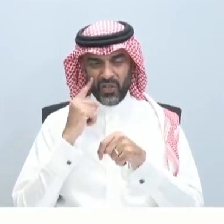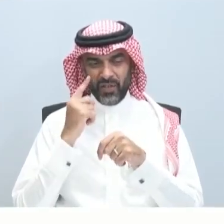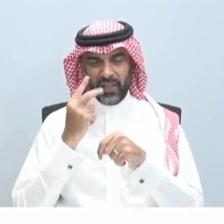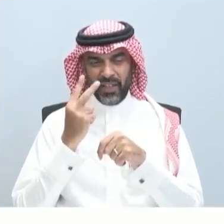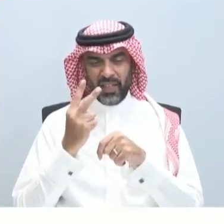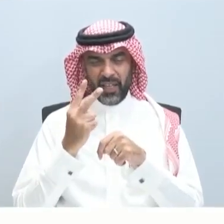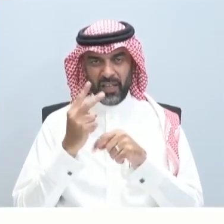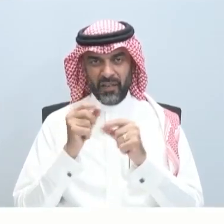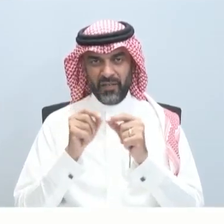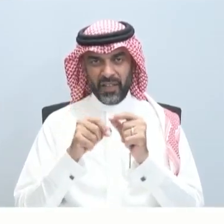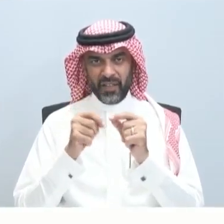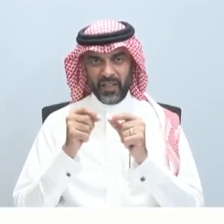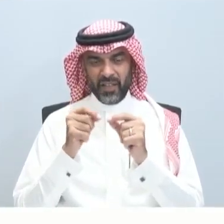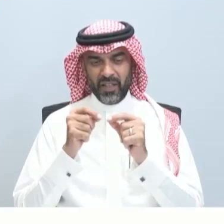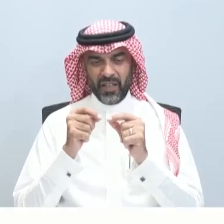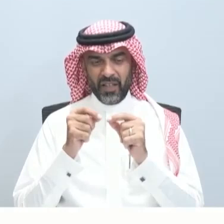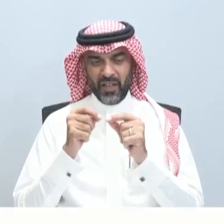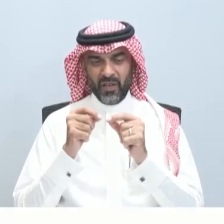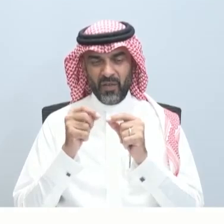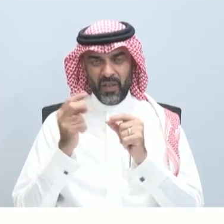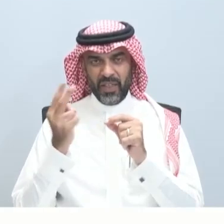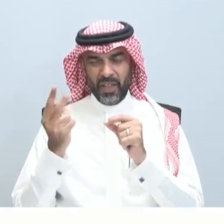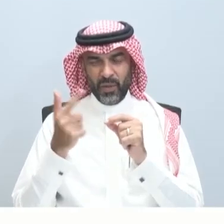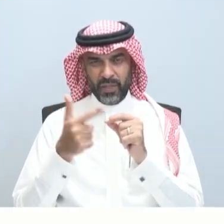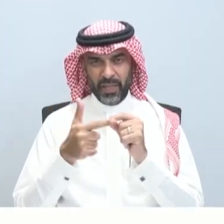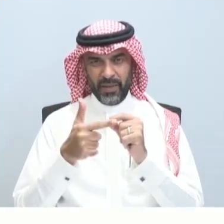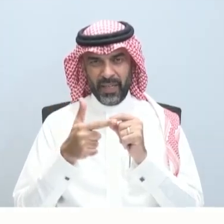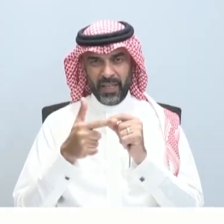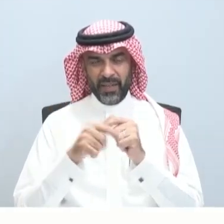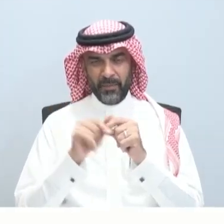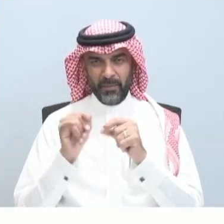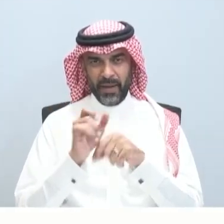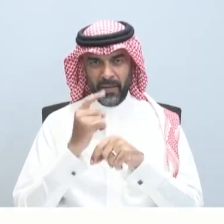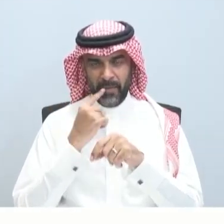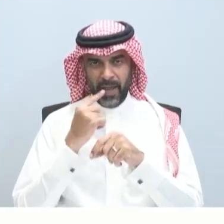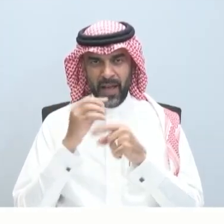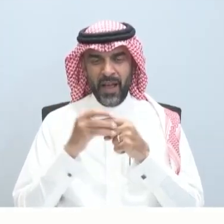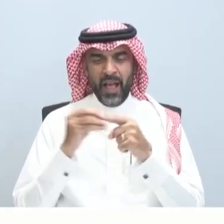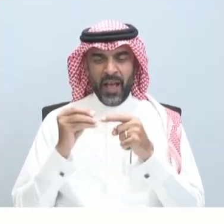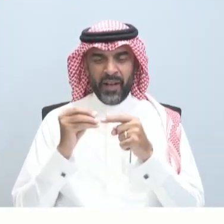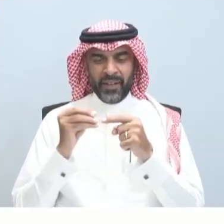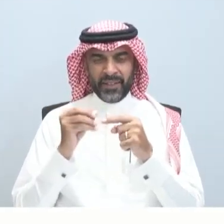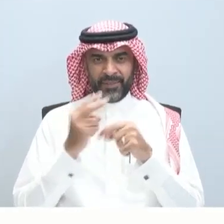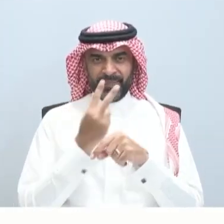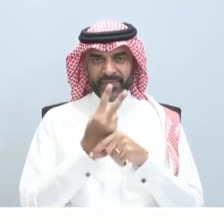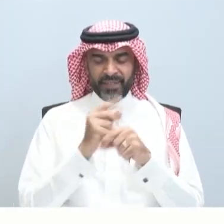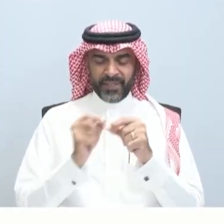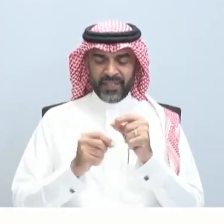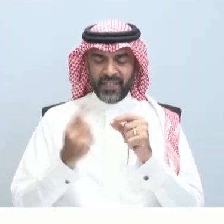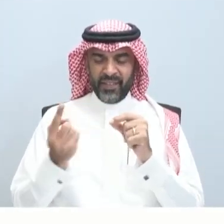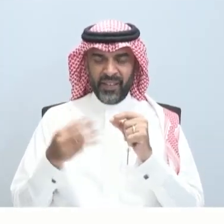اثنان واثنان وسبعون جزءا من مئه مطروحا منها كم